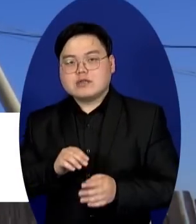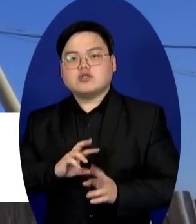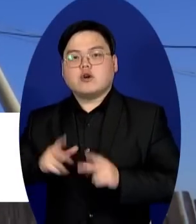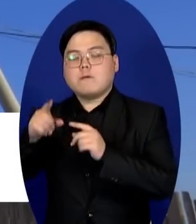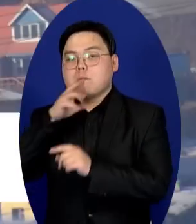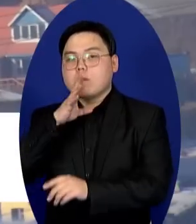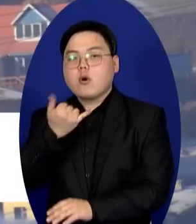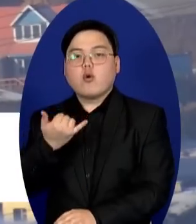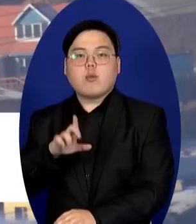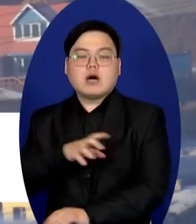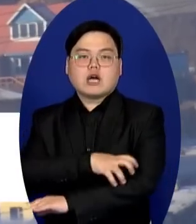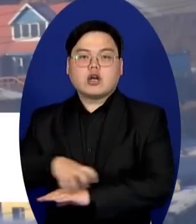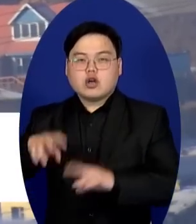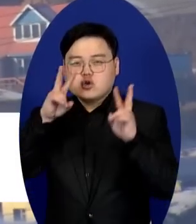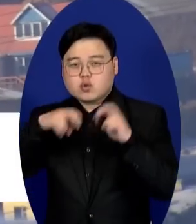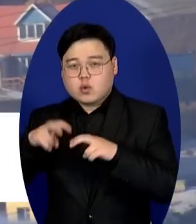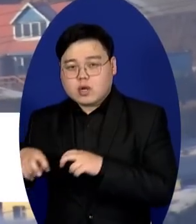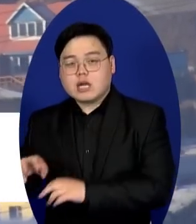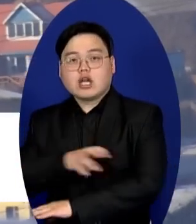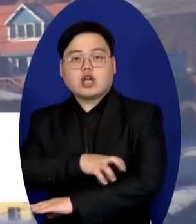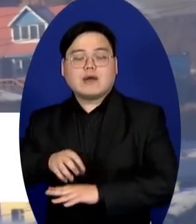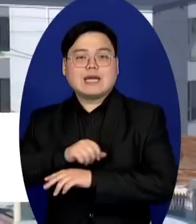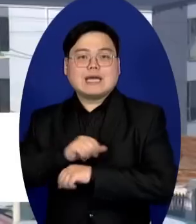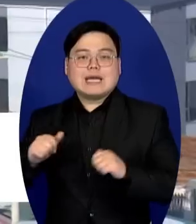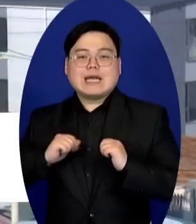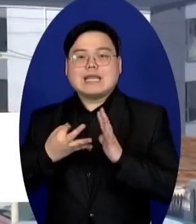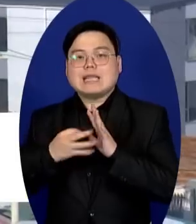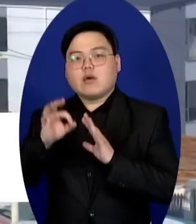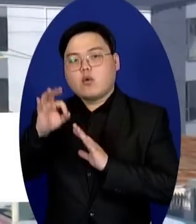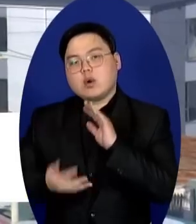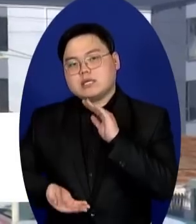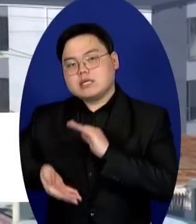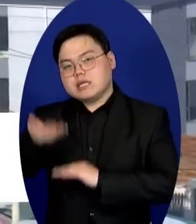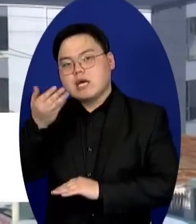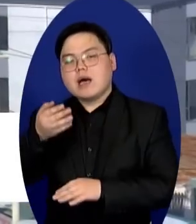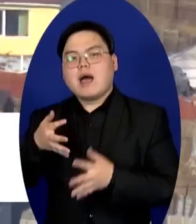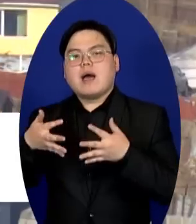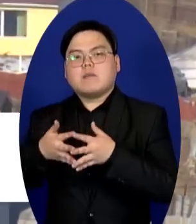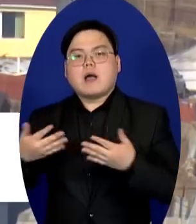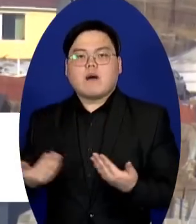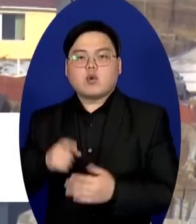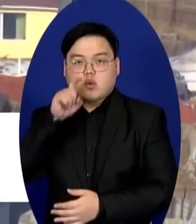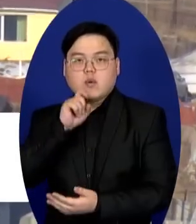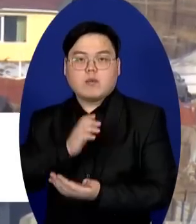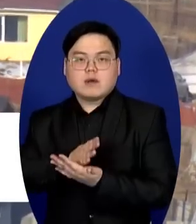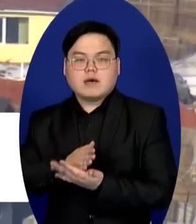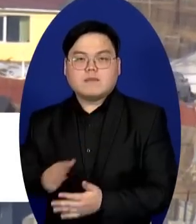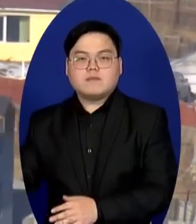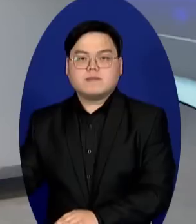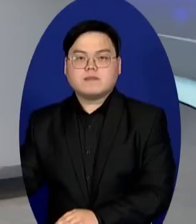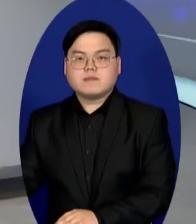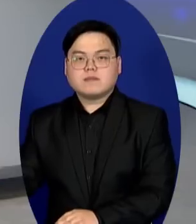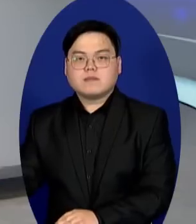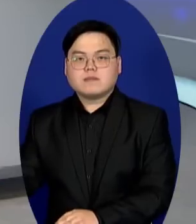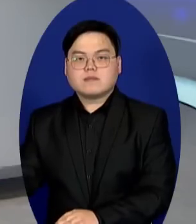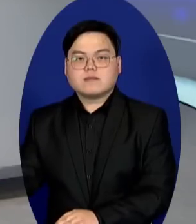хотын гэр оролтын бүсэд судалгаа явуулахад гэр оролтын иргэдийн 80-аас дээш хувь нь орон сууцнд амьдрах хүсэлтэй гэдгийг илэрхийлжээ.